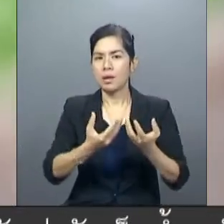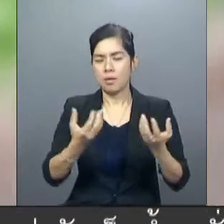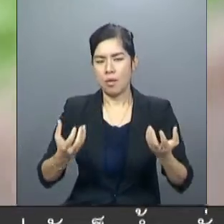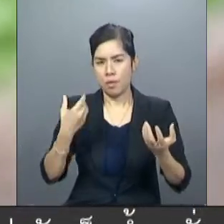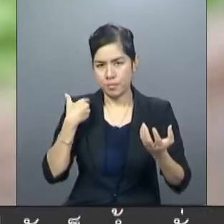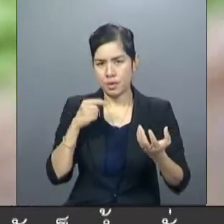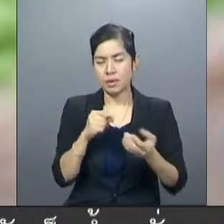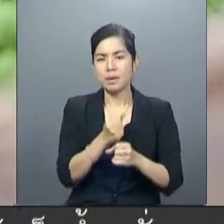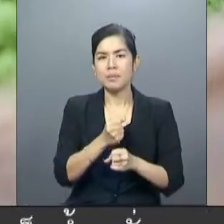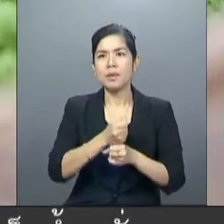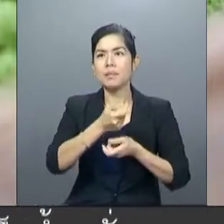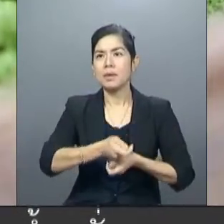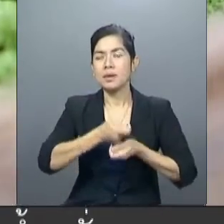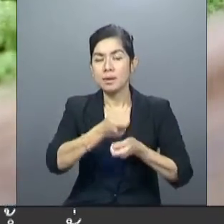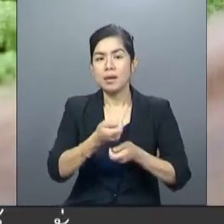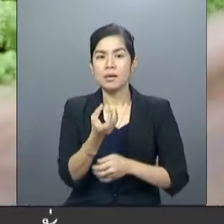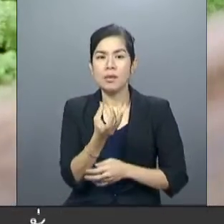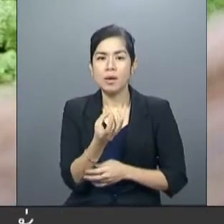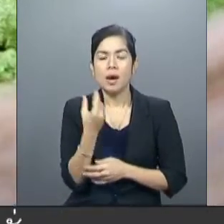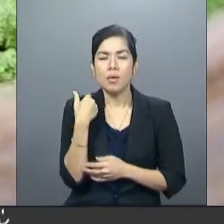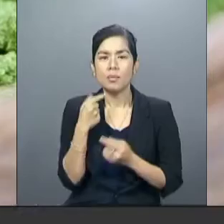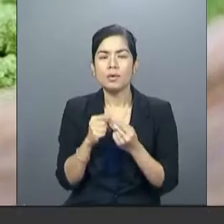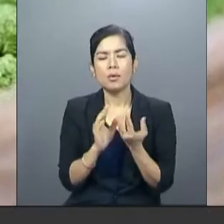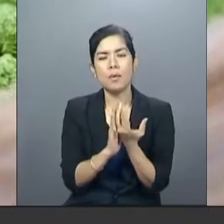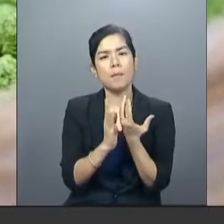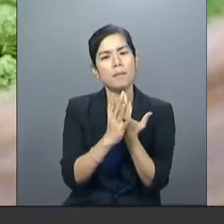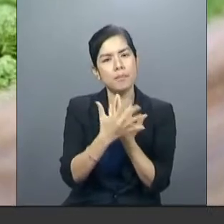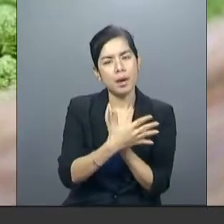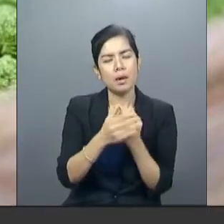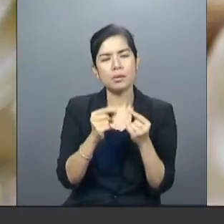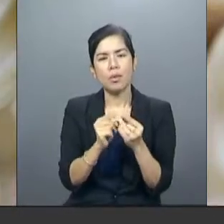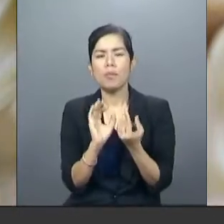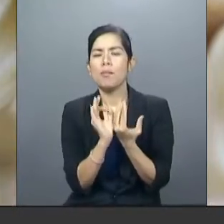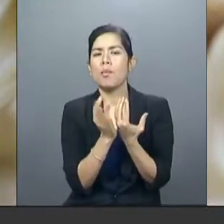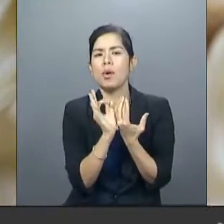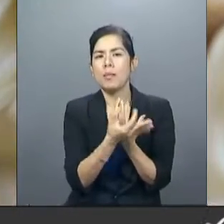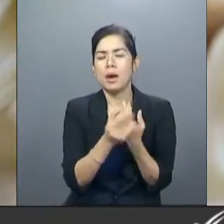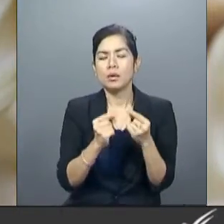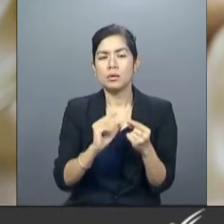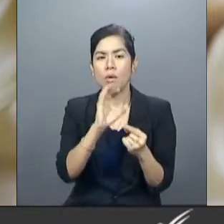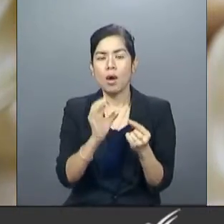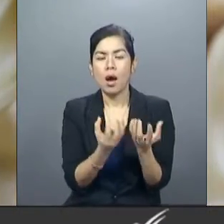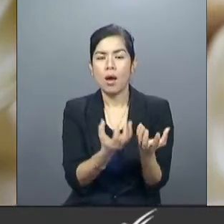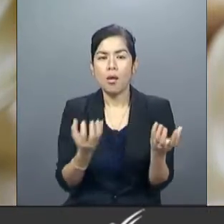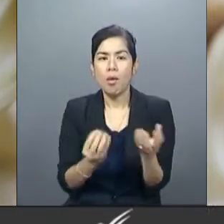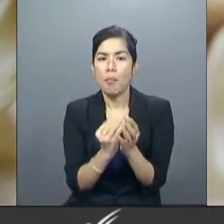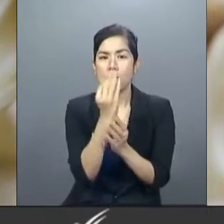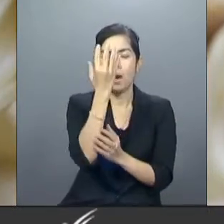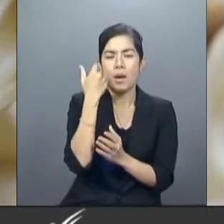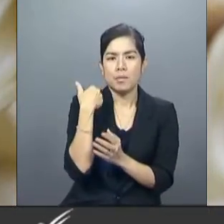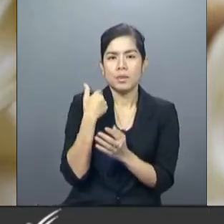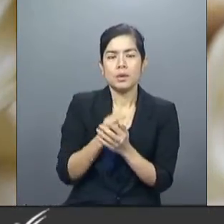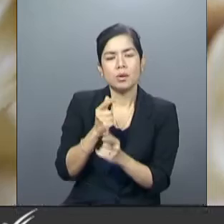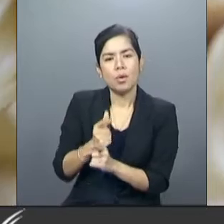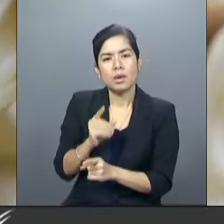รปลูกข้าวทำสวนเลี้ยงสัตว์หาของป่าตามธรรมชาติเพื่อมาประกอบอาหารกินเอง